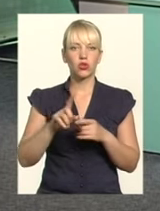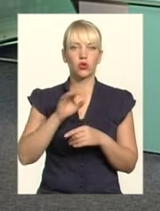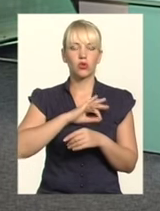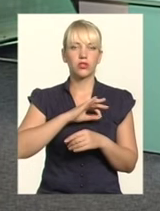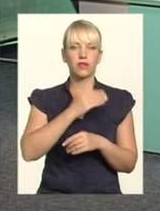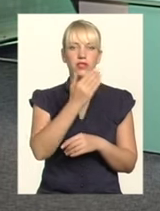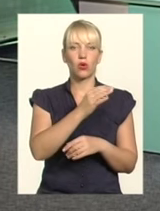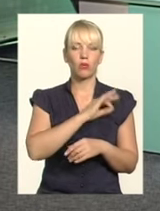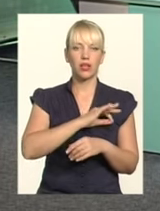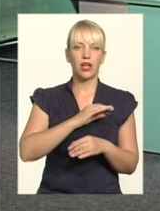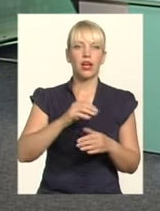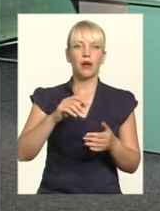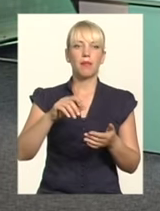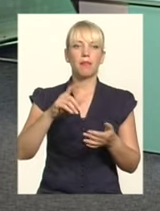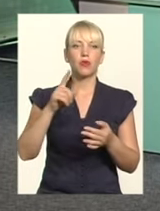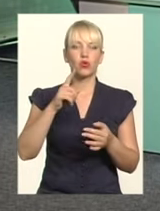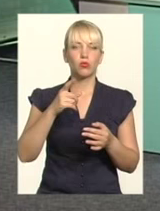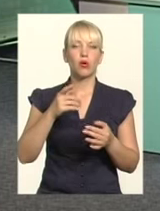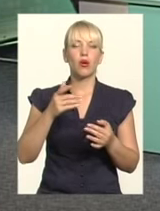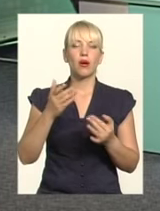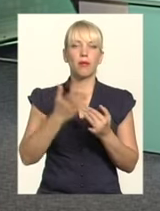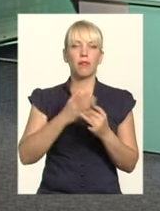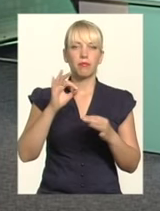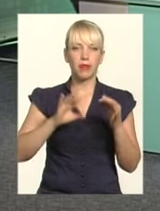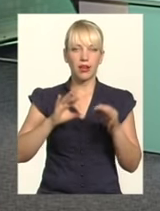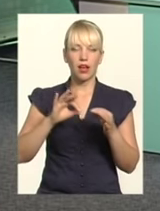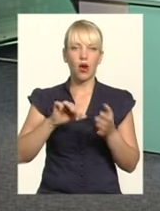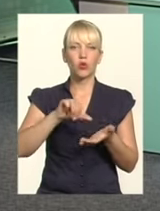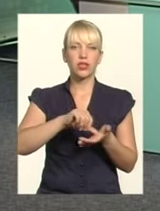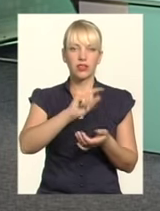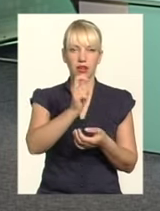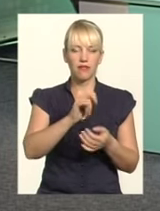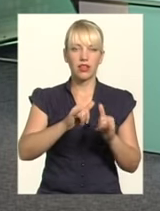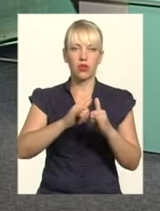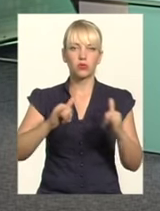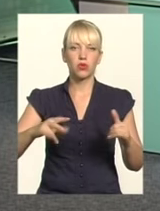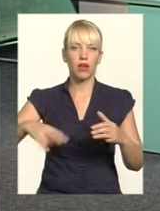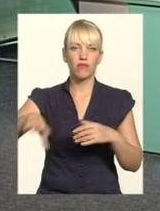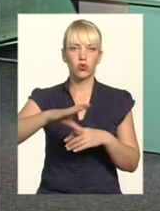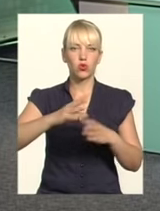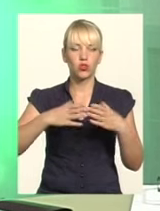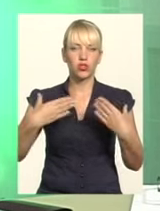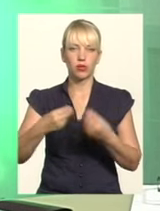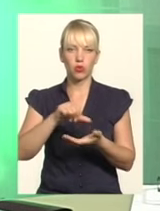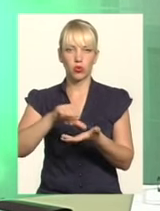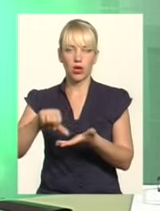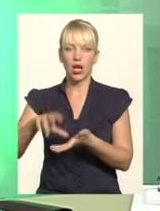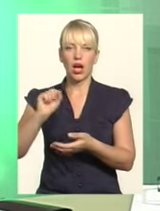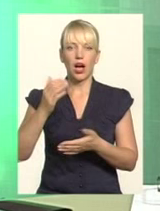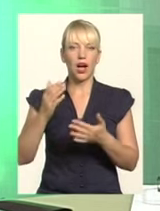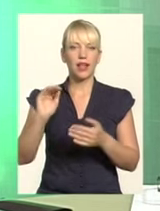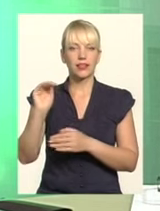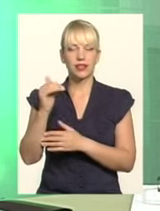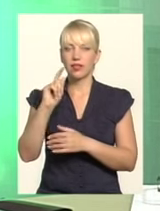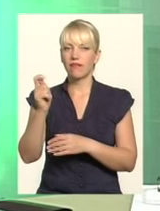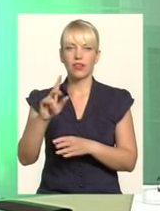що пільга учасника війни, вона поширюється на членів сім'ї, а дитини війни не поширюється. Тому якщо, наприклад, учасника війни, то